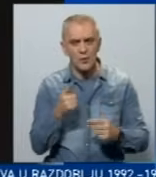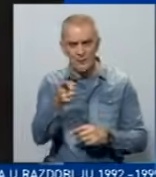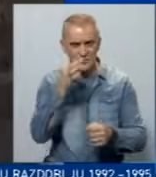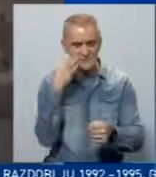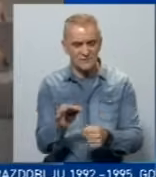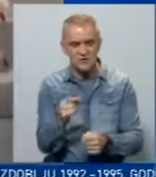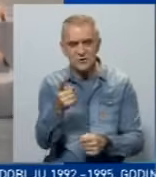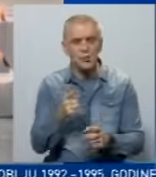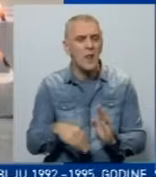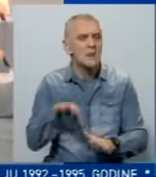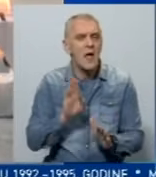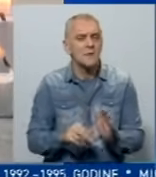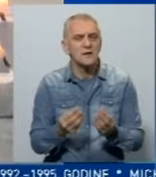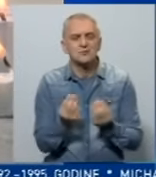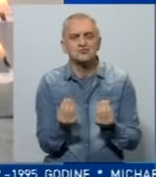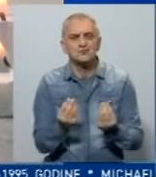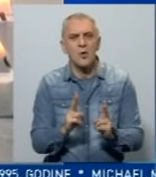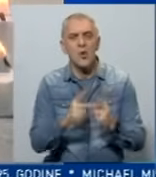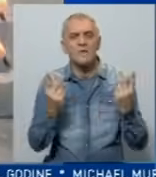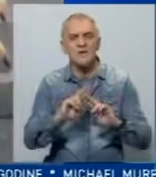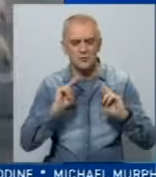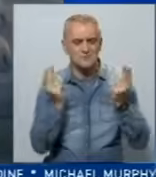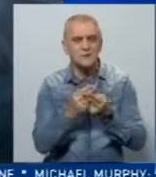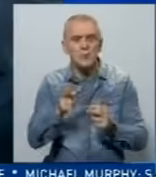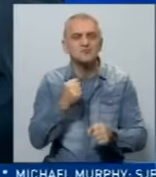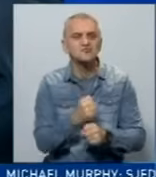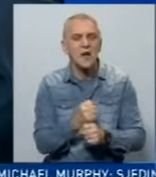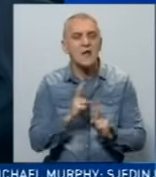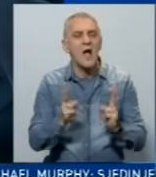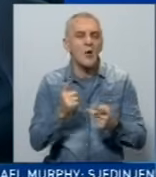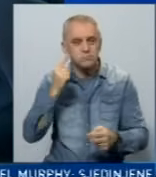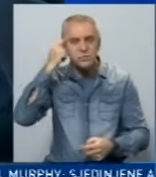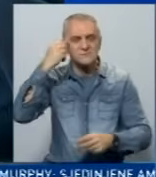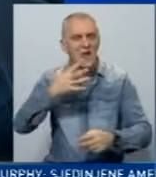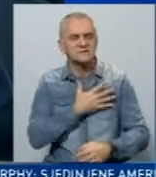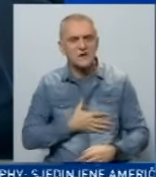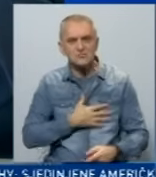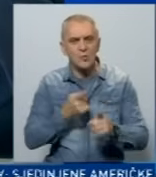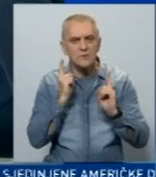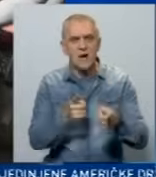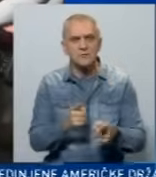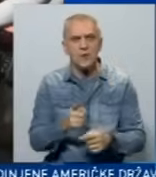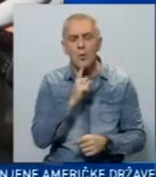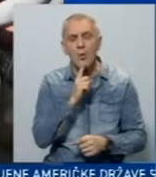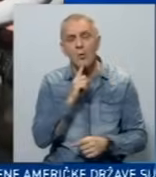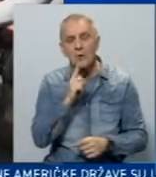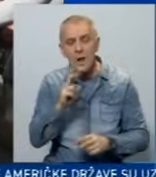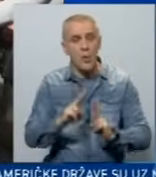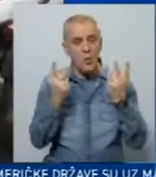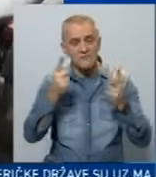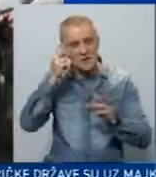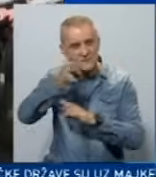svijeće najmanje što novinari diljem svijeta mogu učiniti kako bi podsjetili na strahote rata u svijetu o kojima novinari i